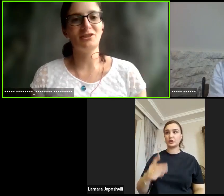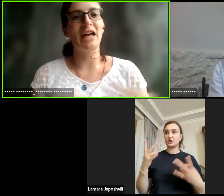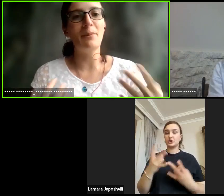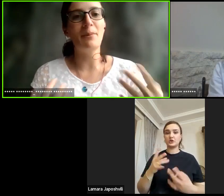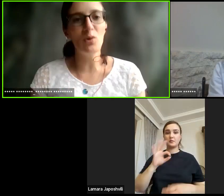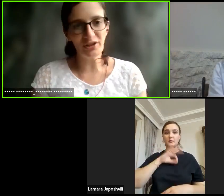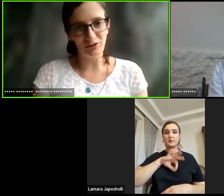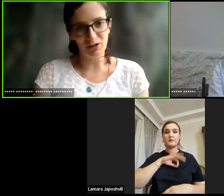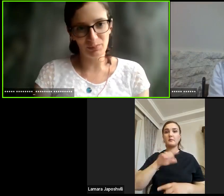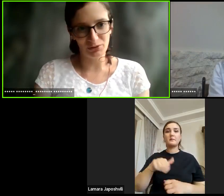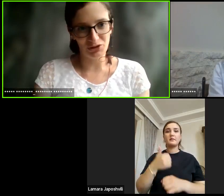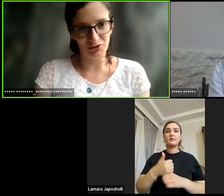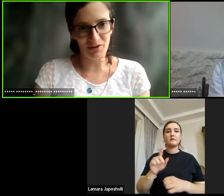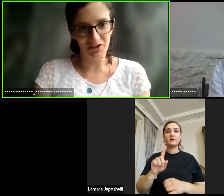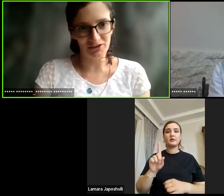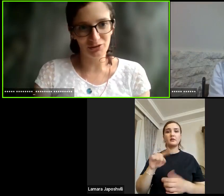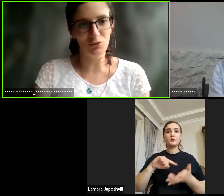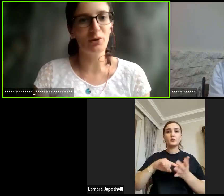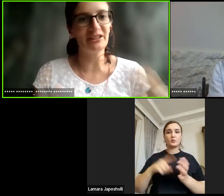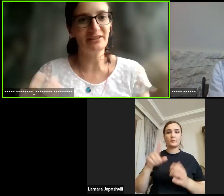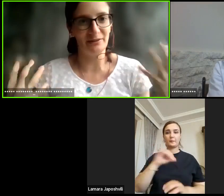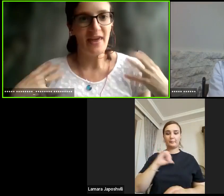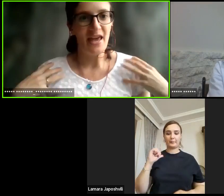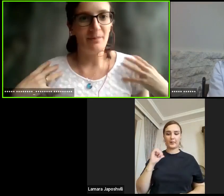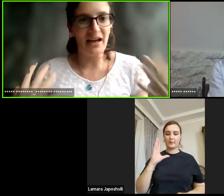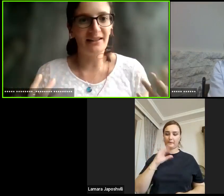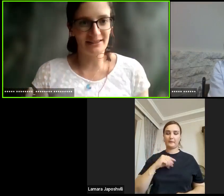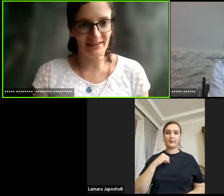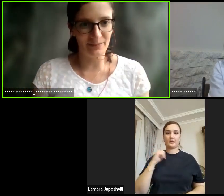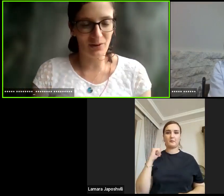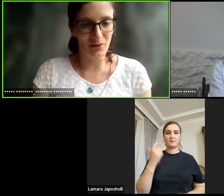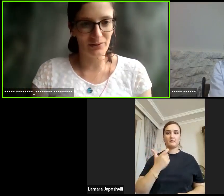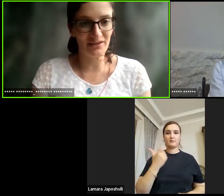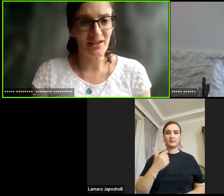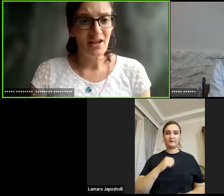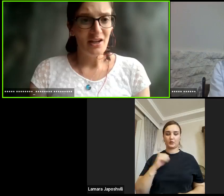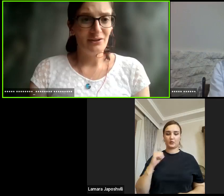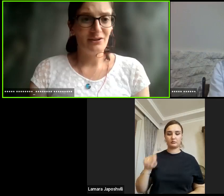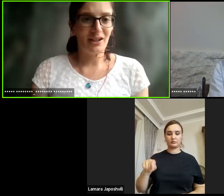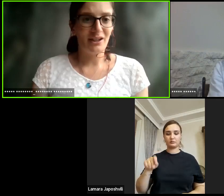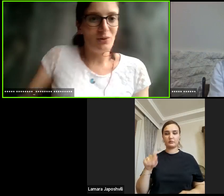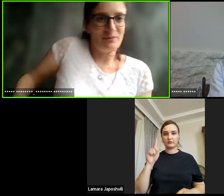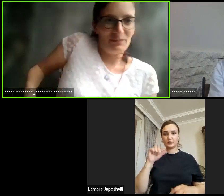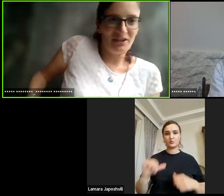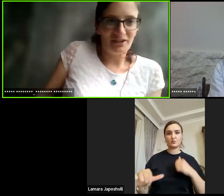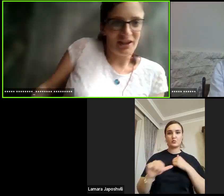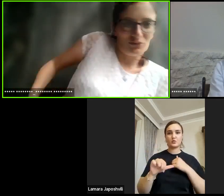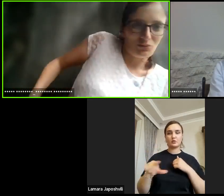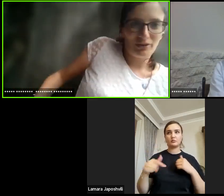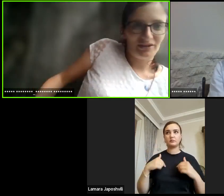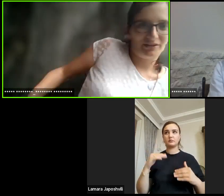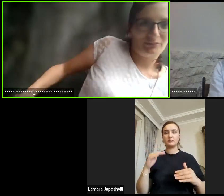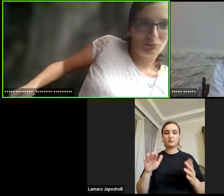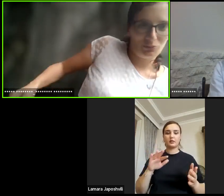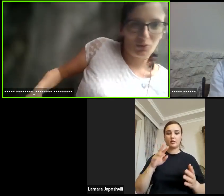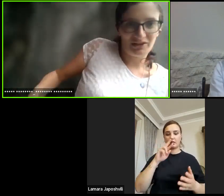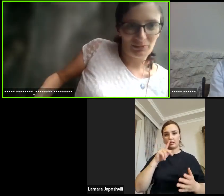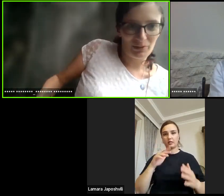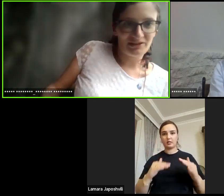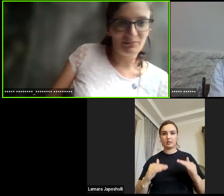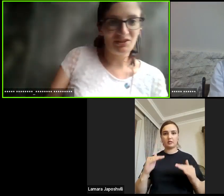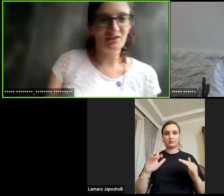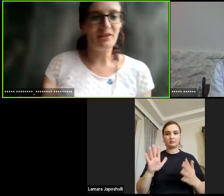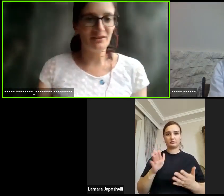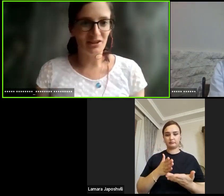მიმართულება ის არის რომ დამოუკიდებლად ფუნქციონირება შეძლოს და უფრო მეტი ბალანსირება ჰქონდეს. და ახლა თუ ამ პირიქით ხელს უშლი და უფრო